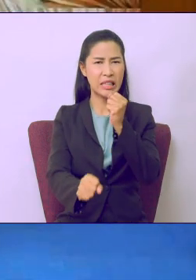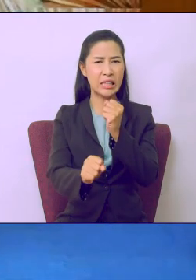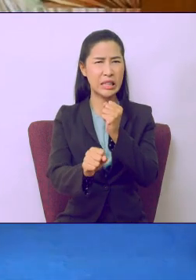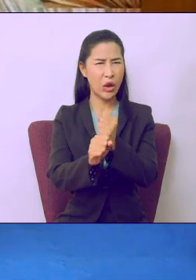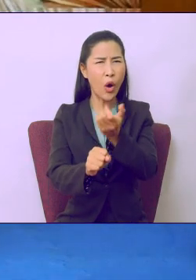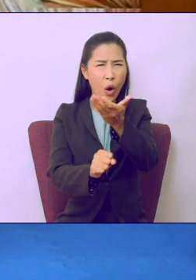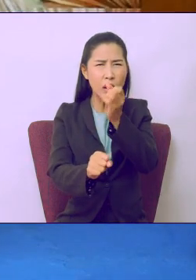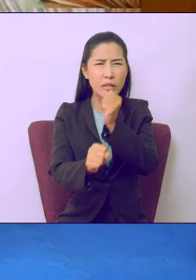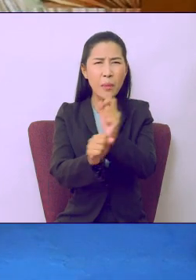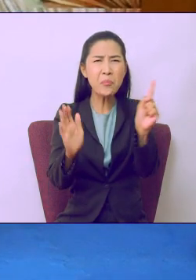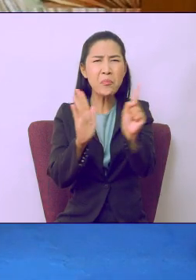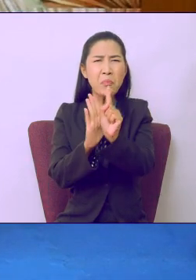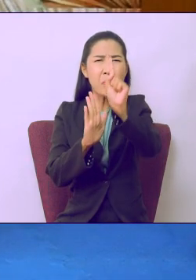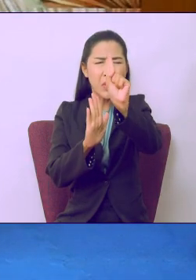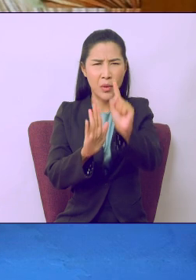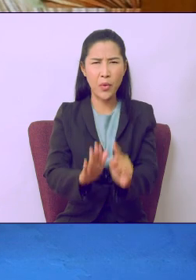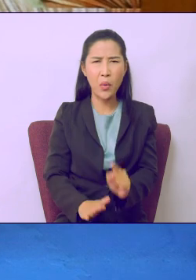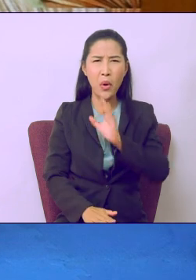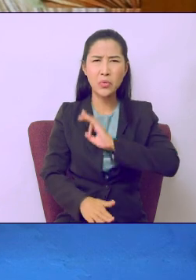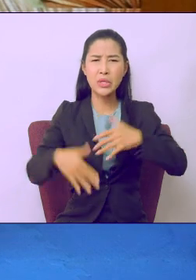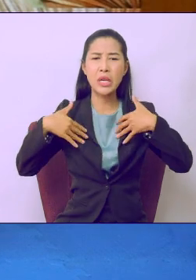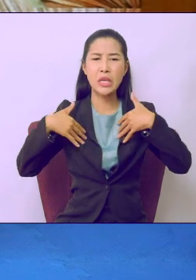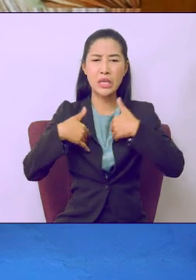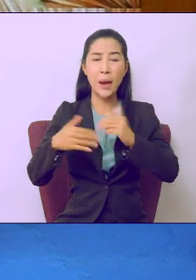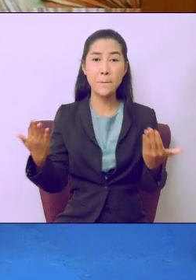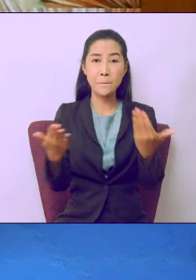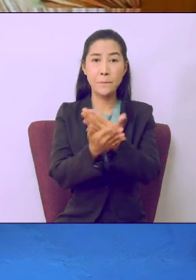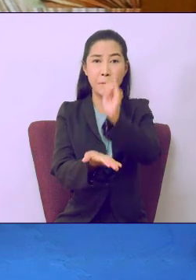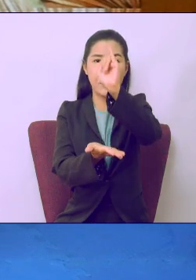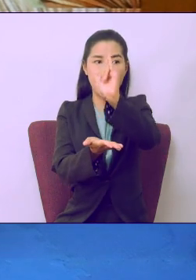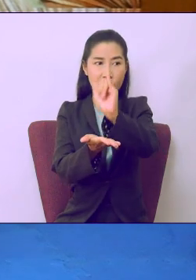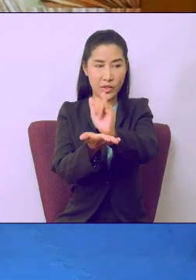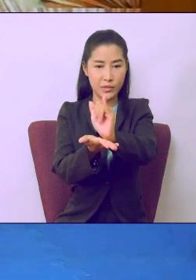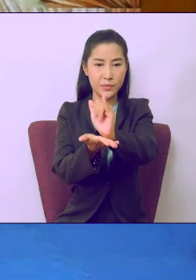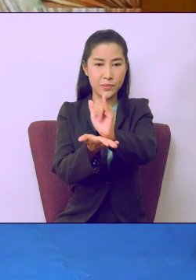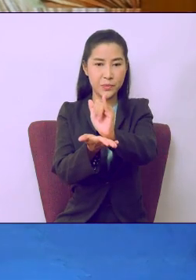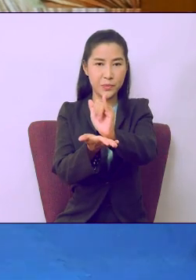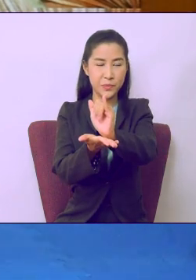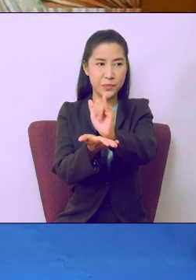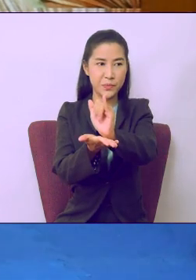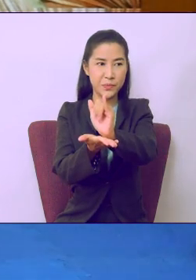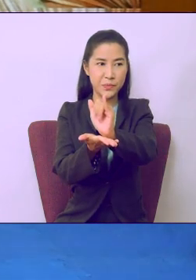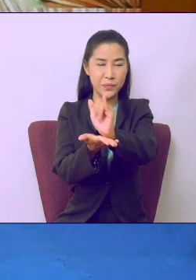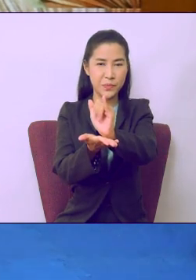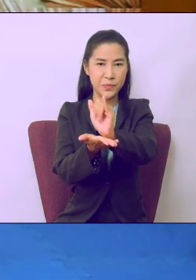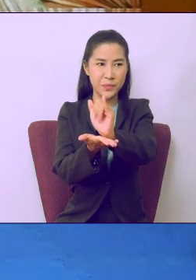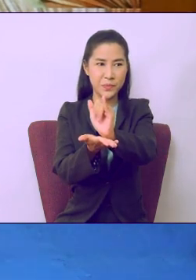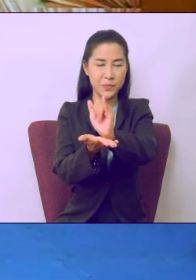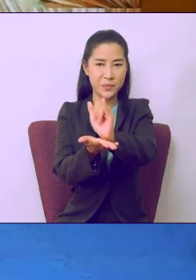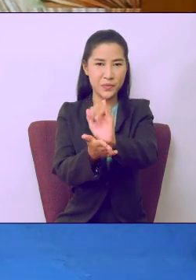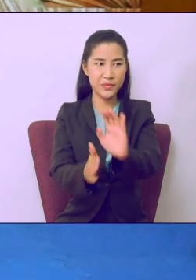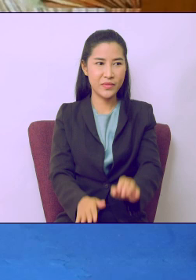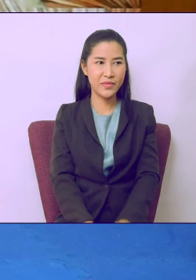ว่านะครับน่าจะเหนื่อยะนะครับเดี๋ยวหงายเลยครับนอนหงายอ่านอนหงายให้ครูก่อนอ่ะนอนรอถ่าต่อไปครูทำ